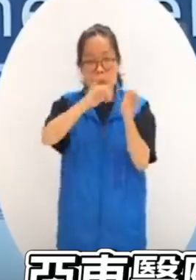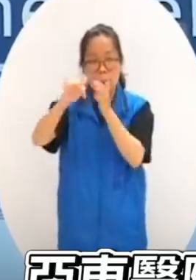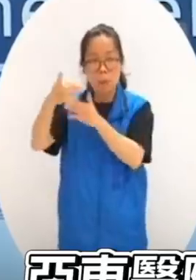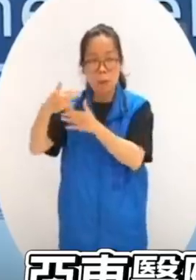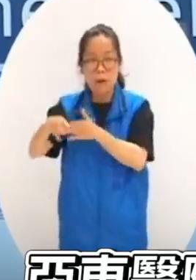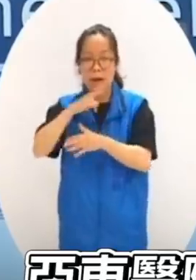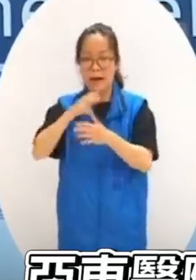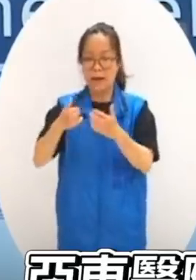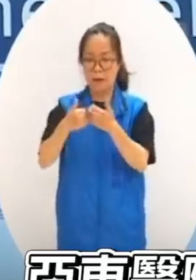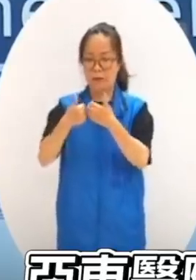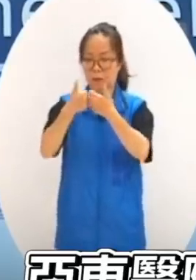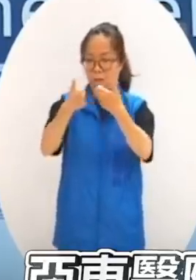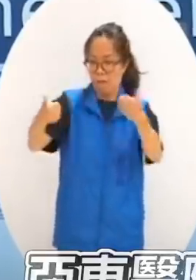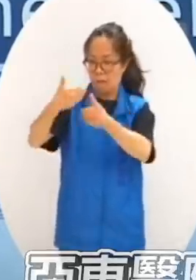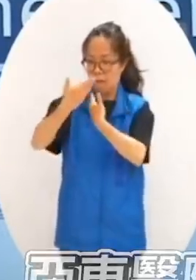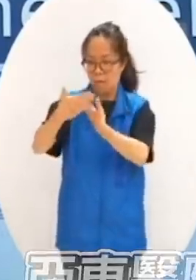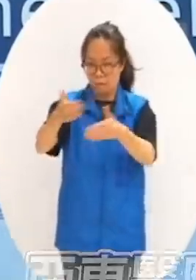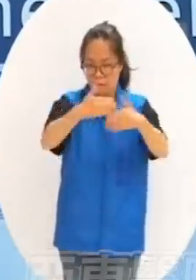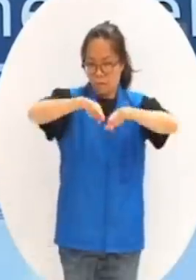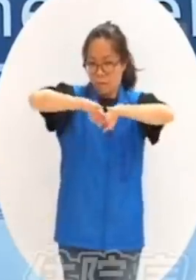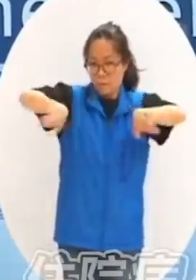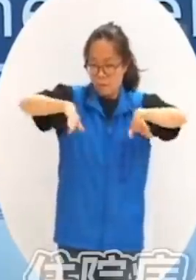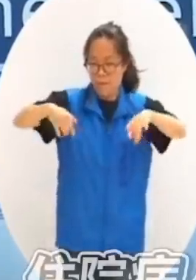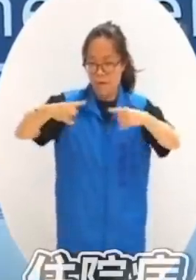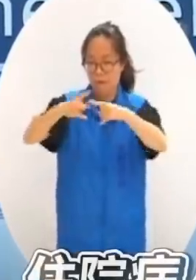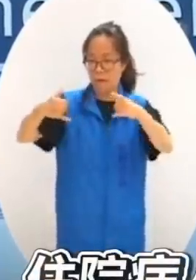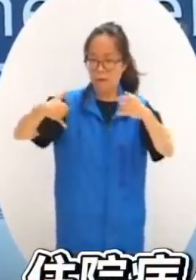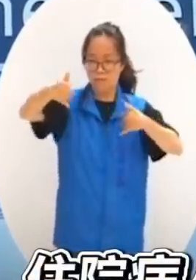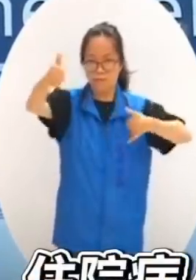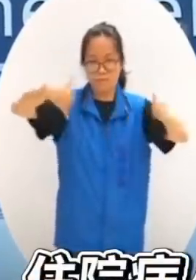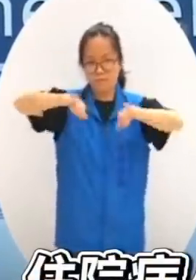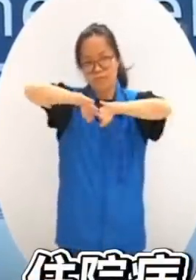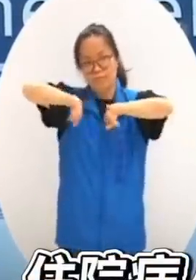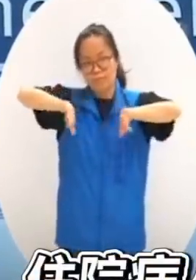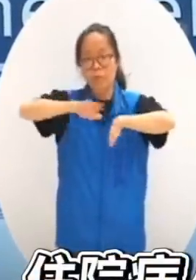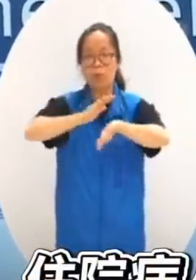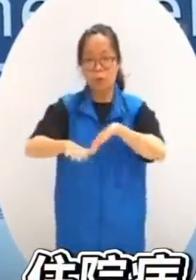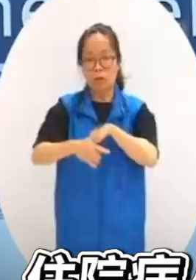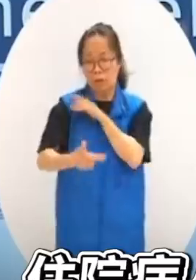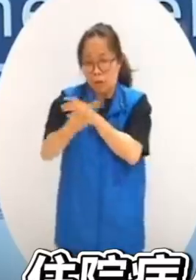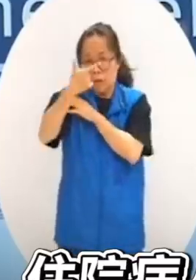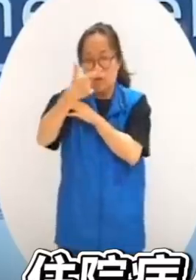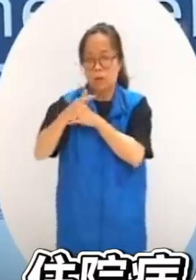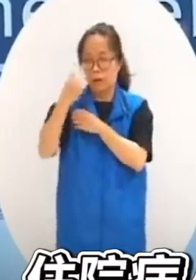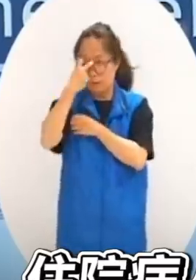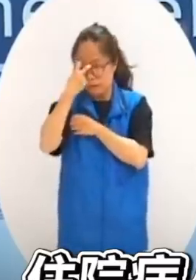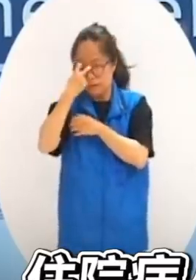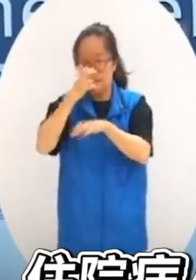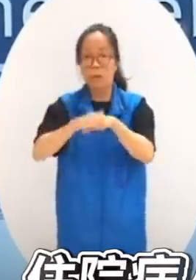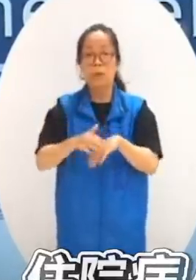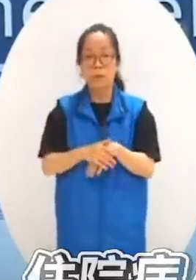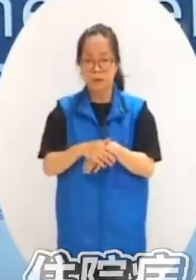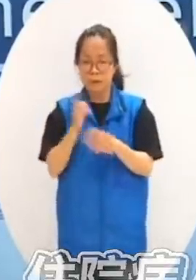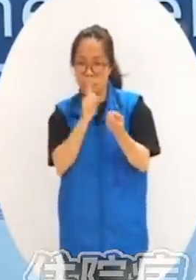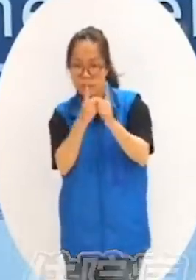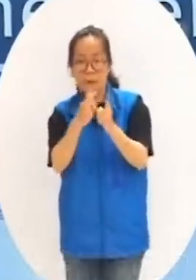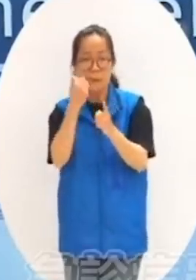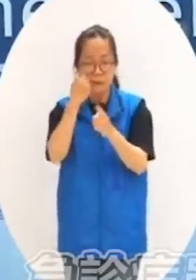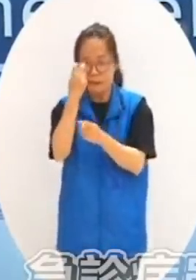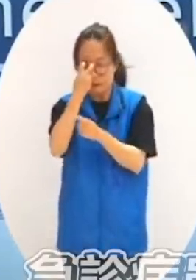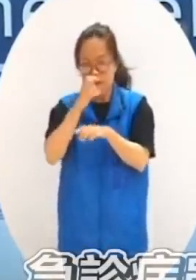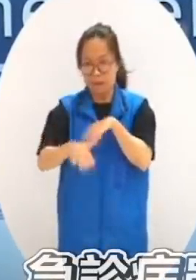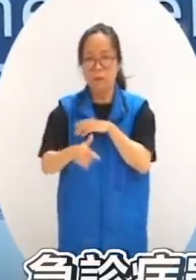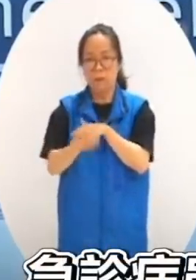伤处理和收治。对有接触的进入人员，就快速的去做裁剪，怎么扩大范